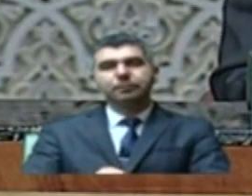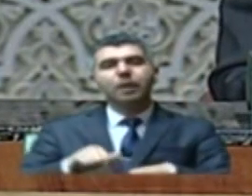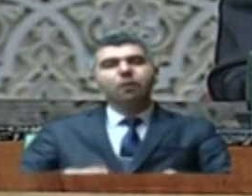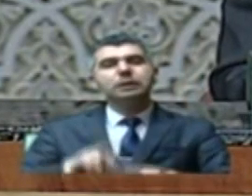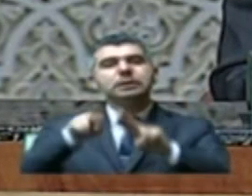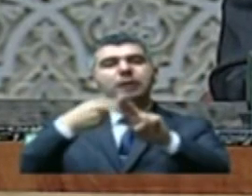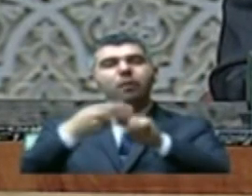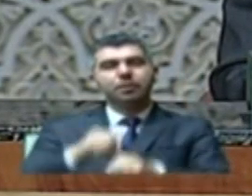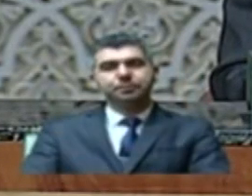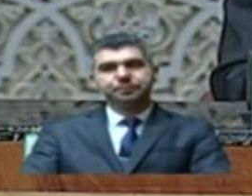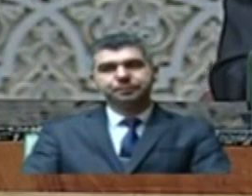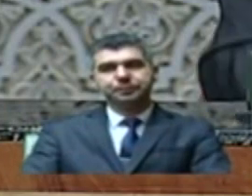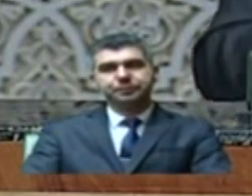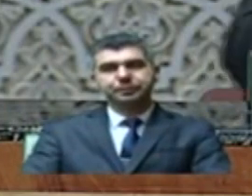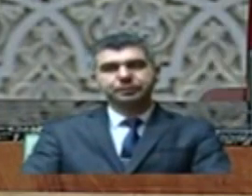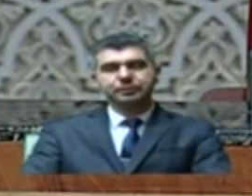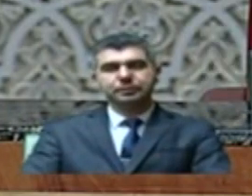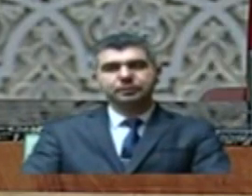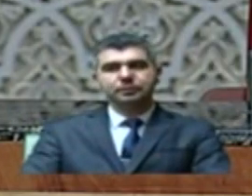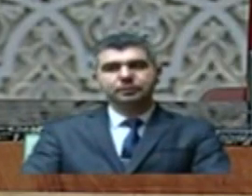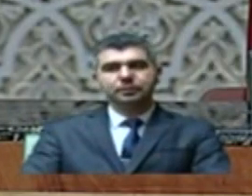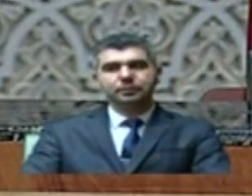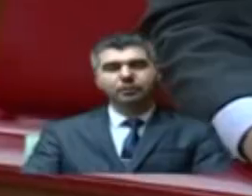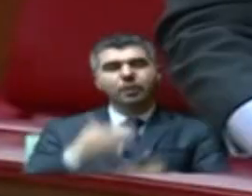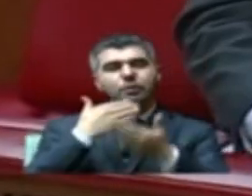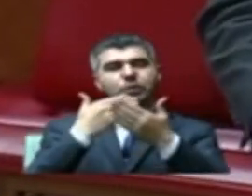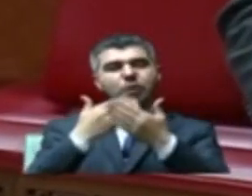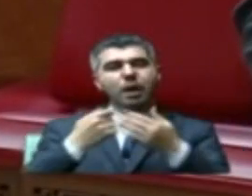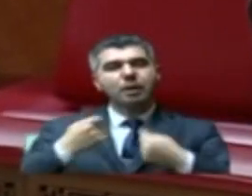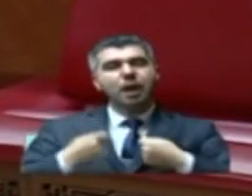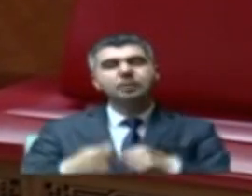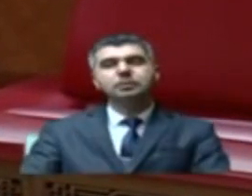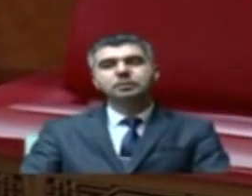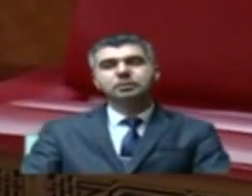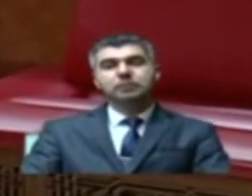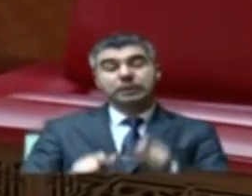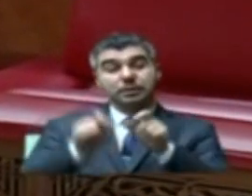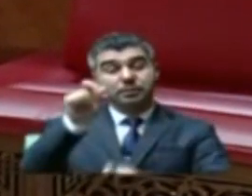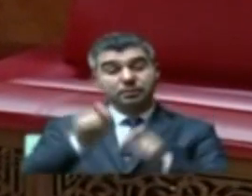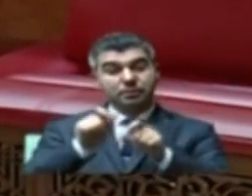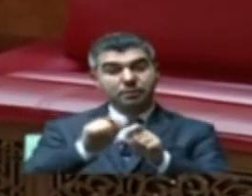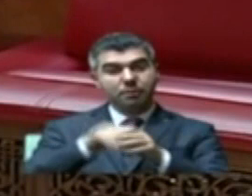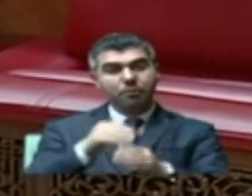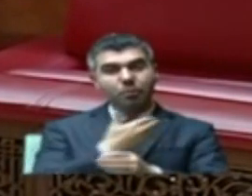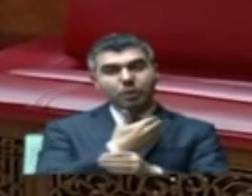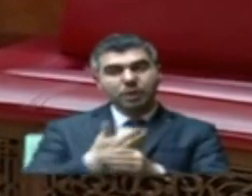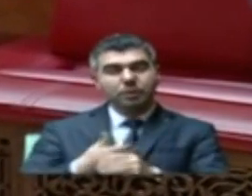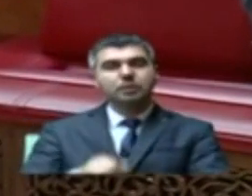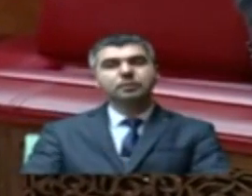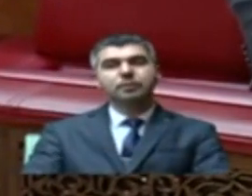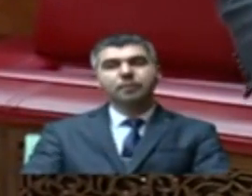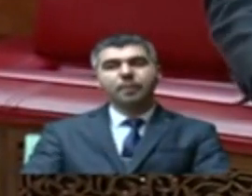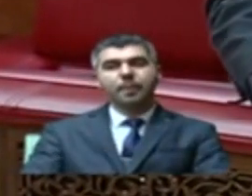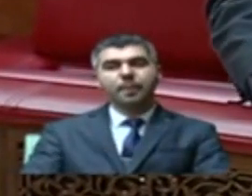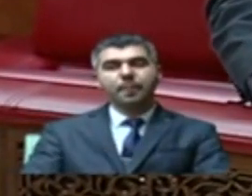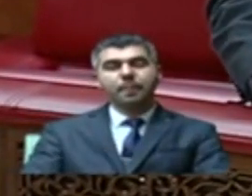الوزير للإجابة على السؤال، تفضل. شكرا سيد رئيس، شكرا سيد المستشار المحترم.